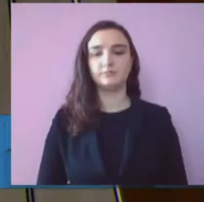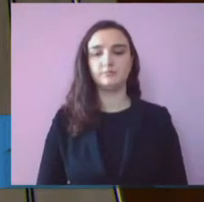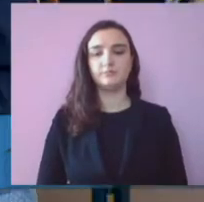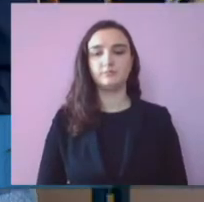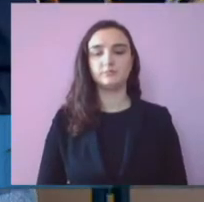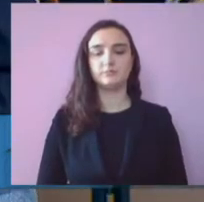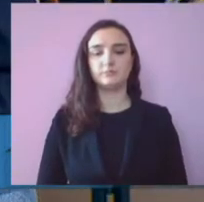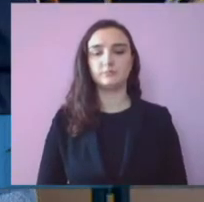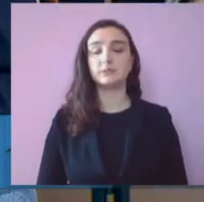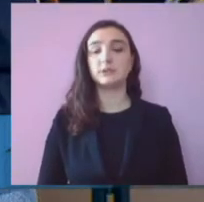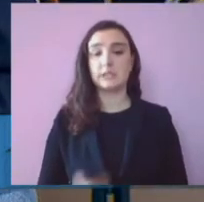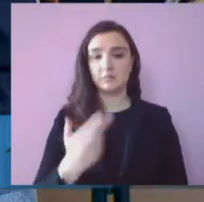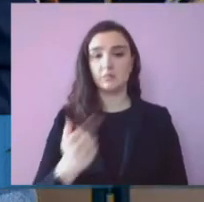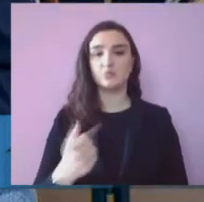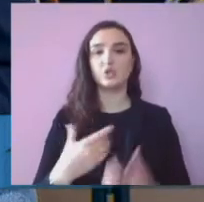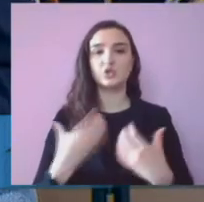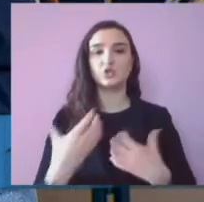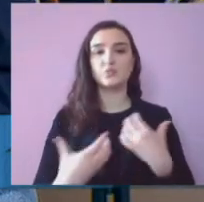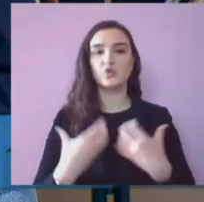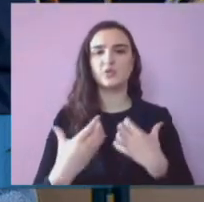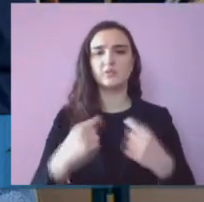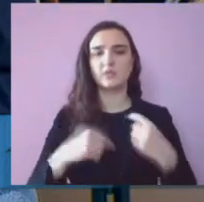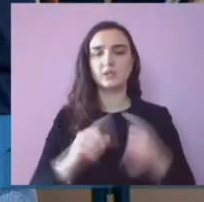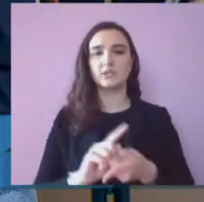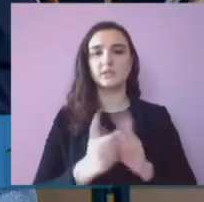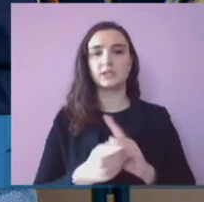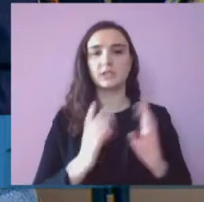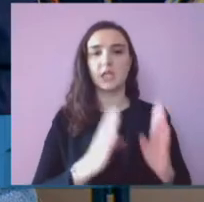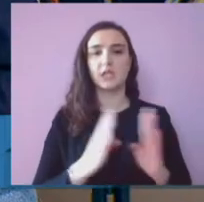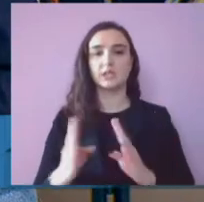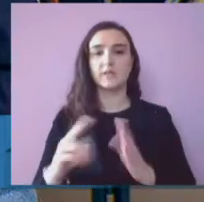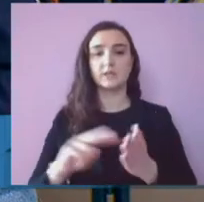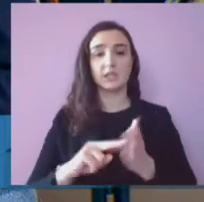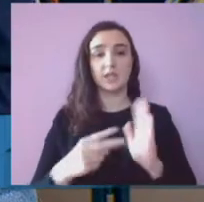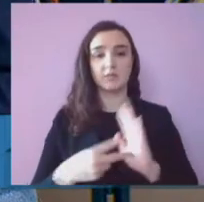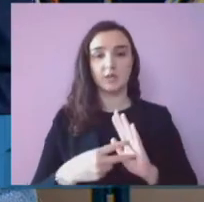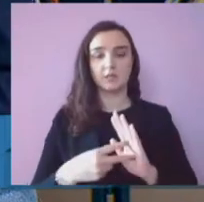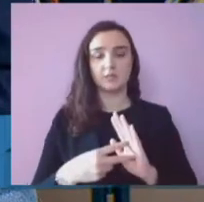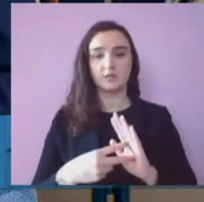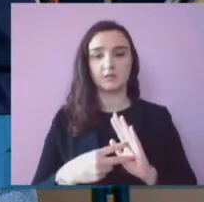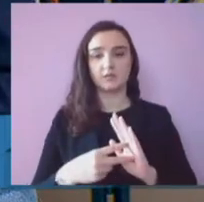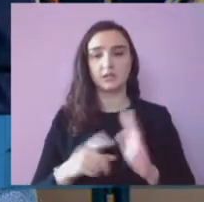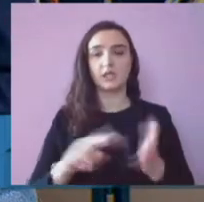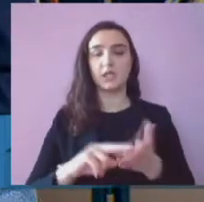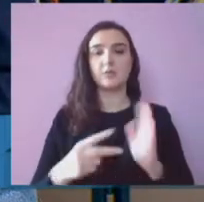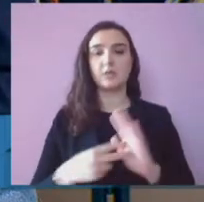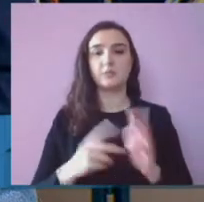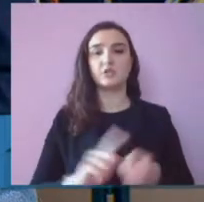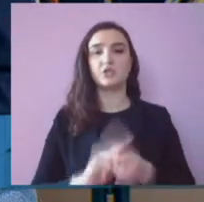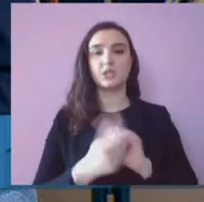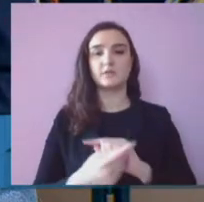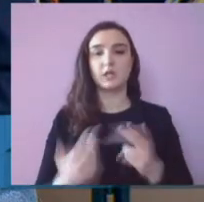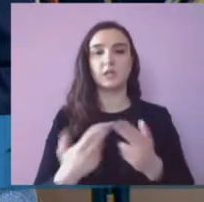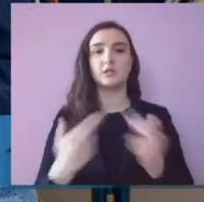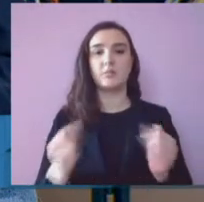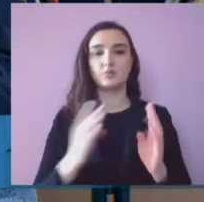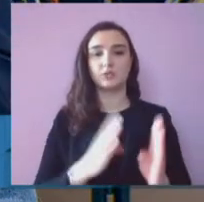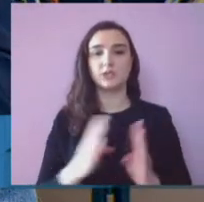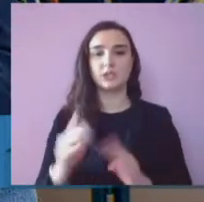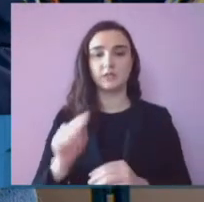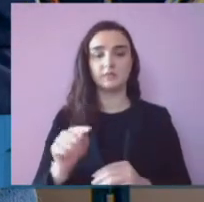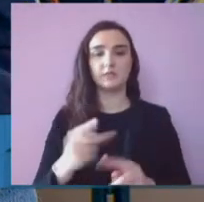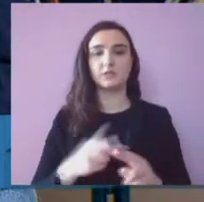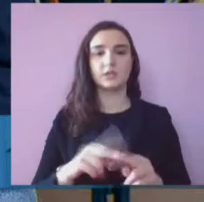რომ შფოთვა ცვლის ქცევის გეგმარებას. ქცევის გეგმარების შეცვლა, რა თქმა უნდა, არ